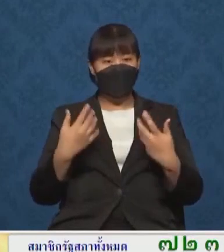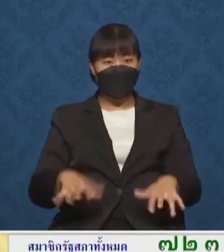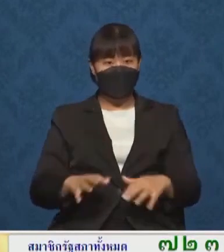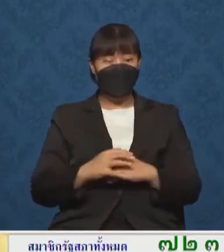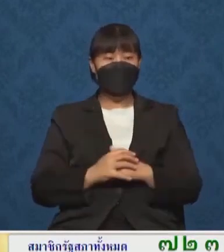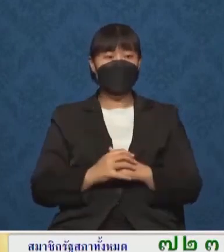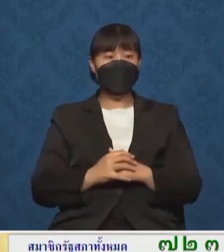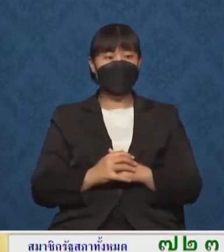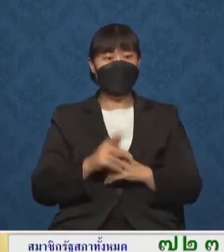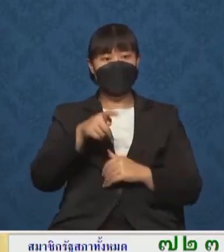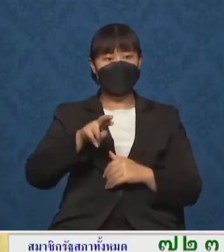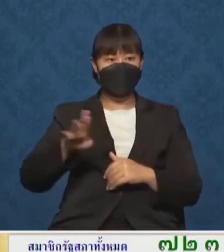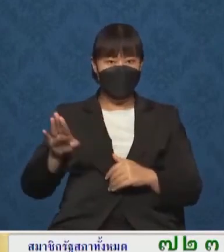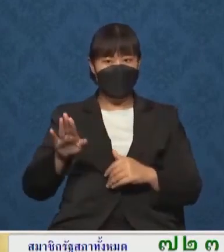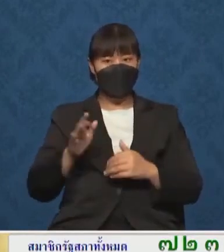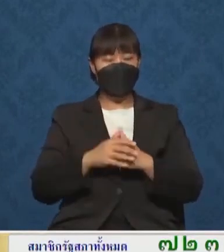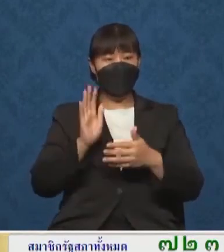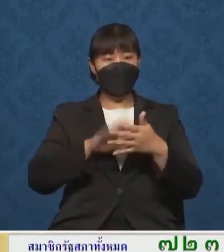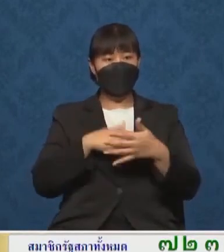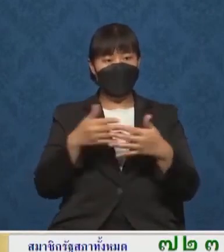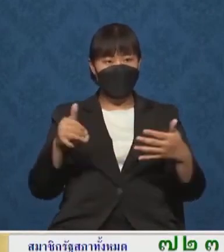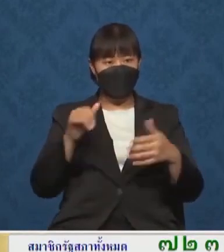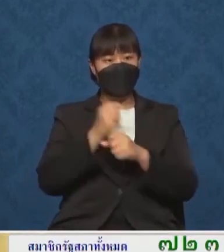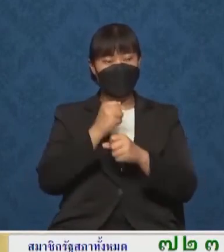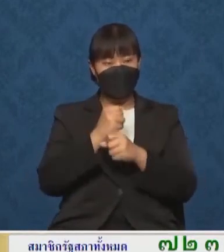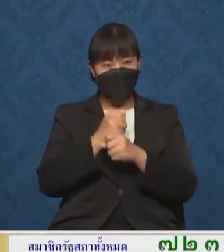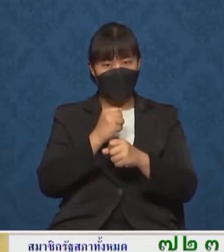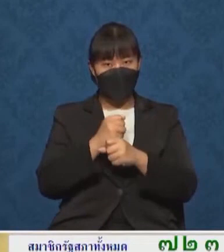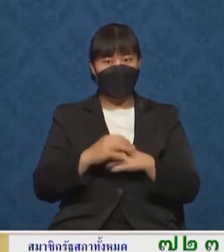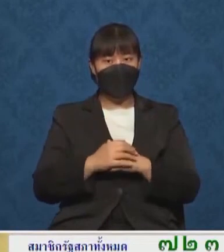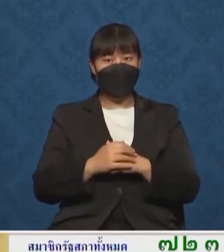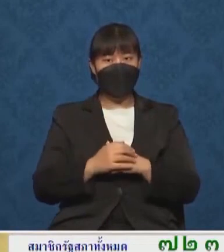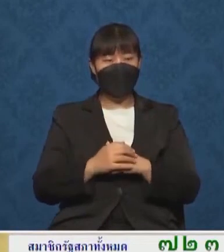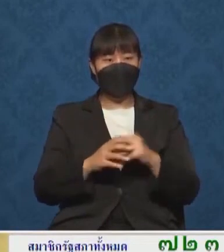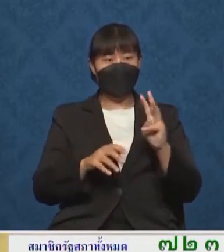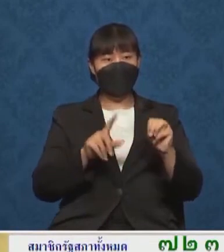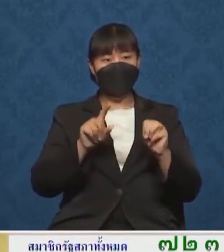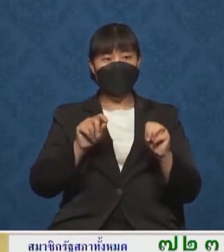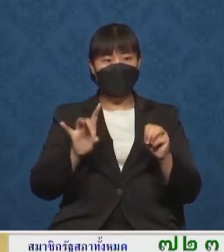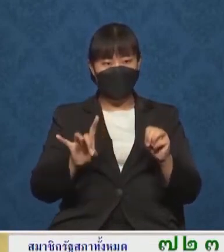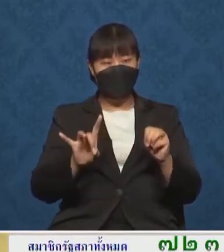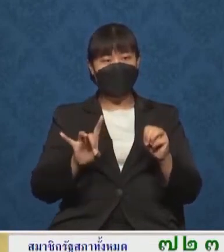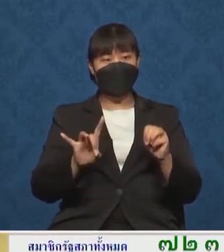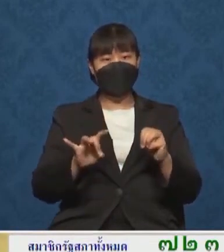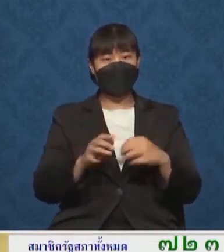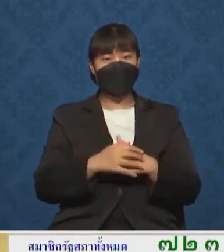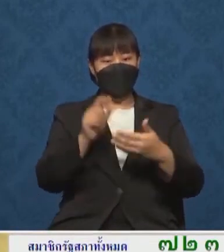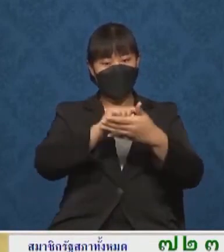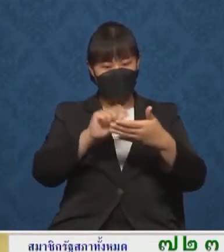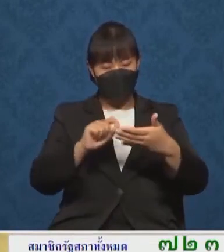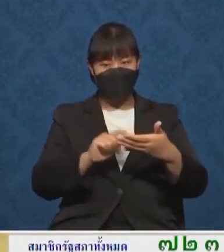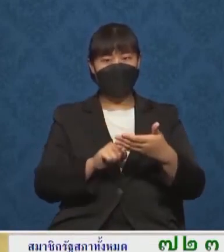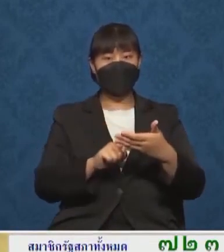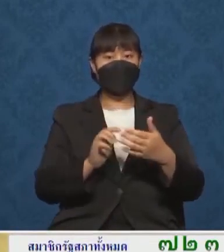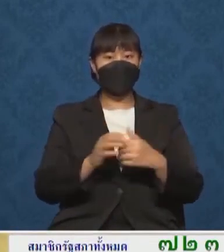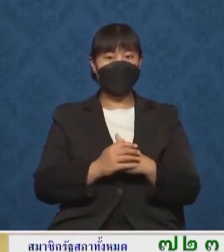ในพ.ร.บ.จัดทำยุทธศาสตร์ชาตินะครับมาตรา28เนี่ยมีการเขียนแบบลักไก่ไว้นะครับว่ากระบวนการที่มีการ